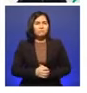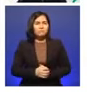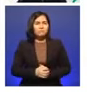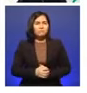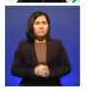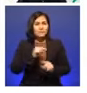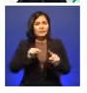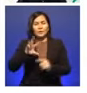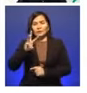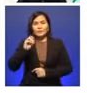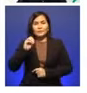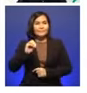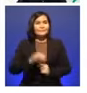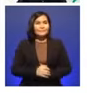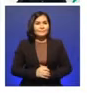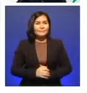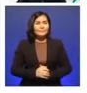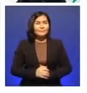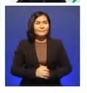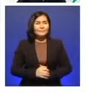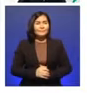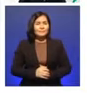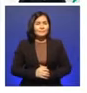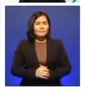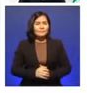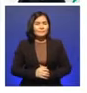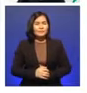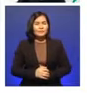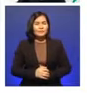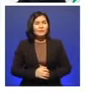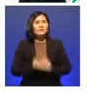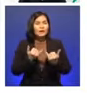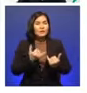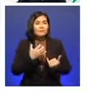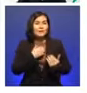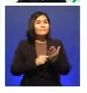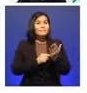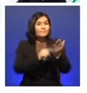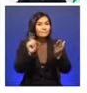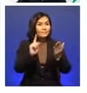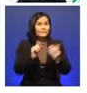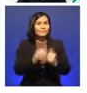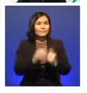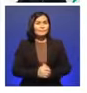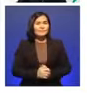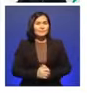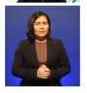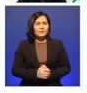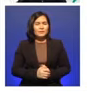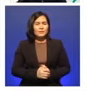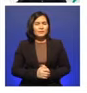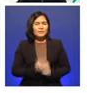ง160ของพื้นที่ทั้งหมดนะครับเพราะฉะนั้นข้อเสนอในส่วนนี้ของเราก็คิดว่าของภาคประชาคมที่เราได้ลงไปทำงานวิจัย